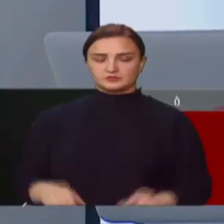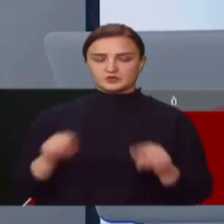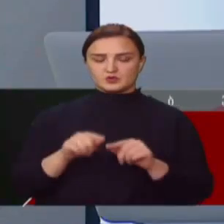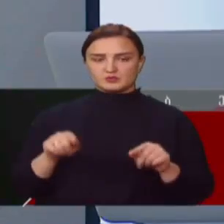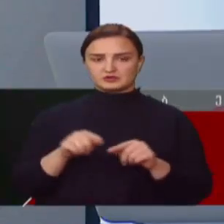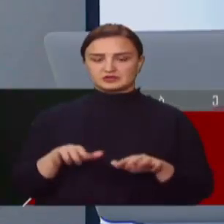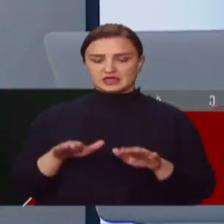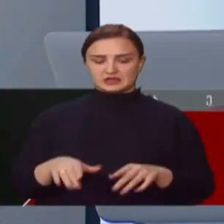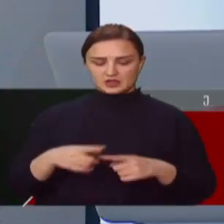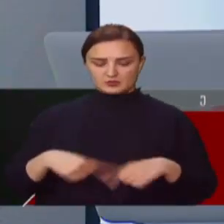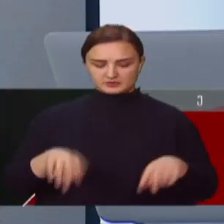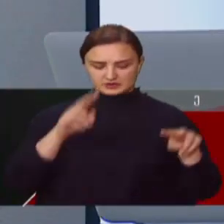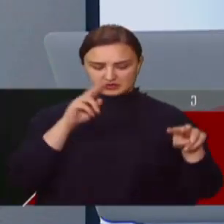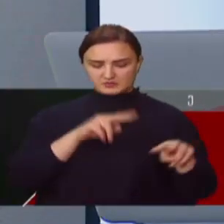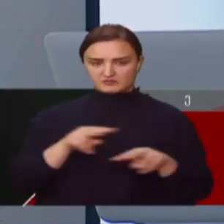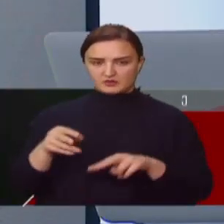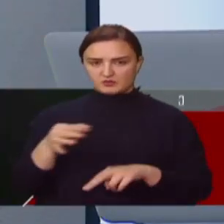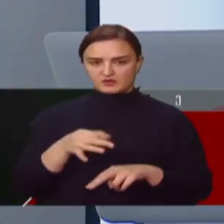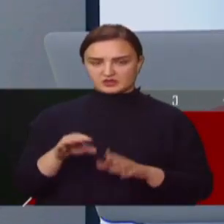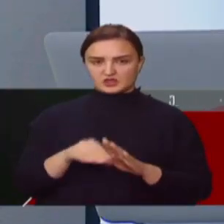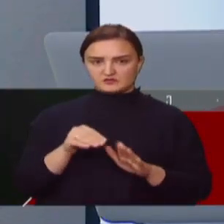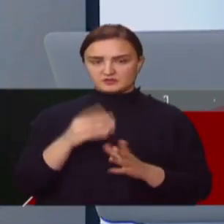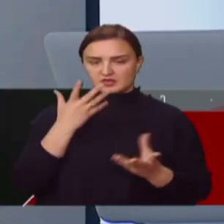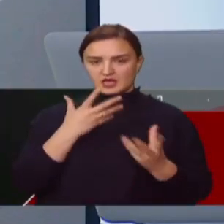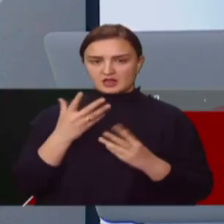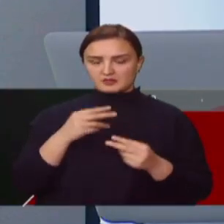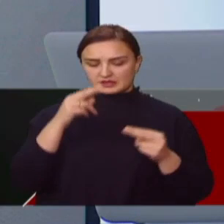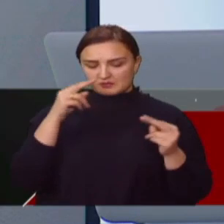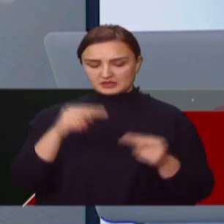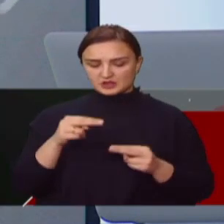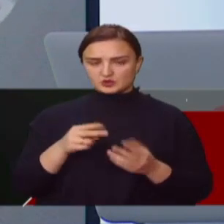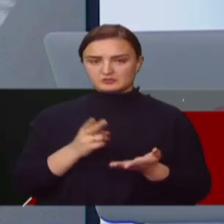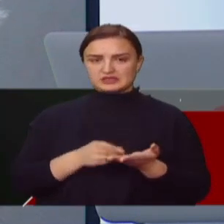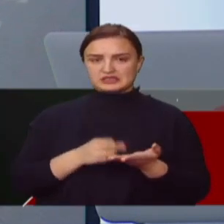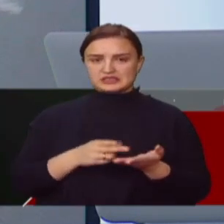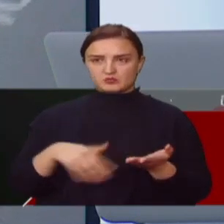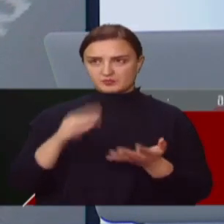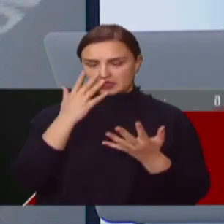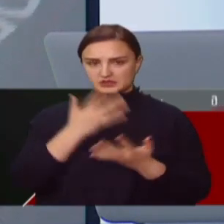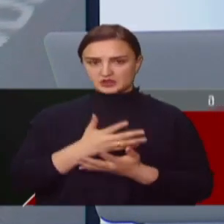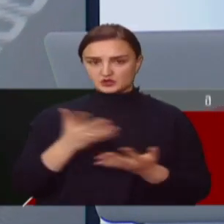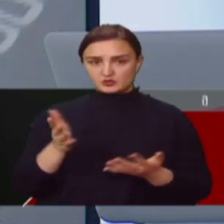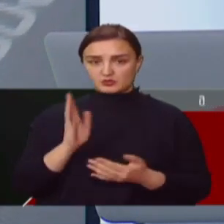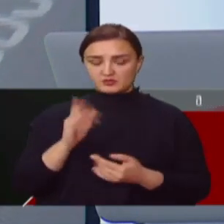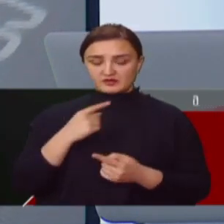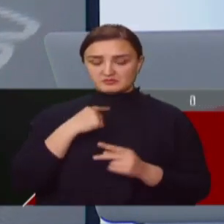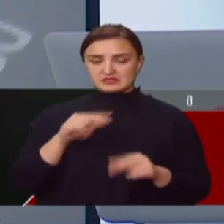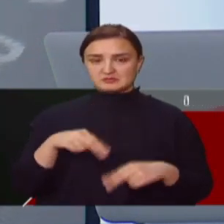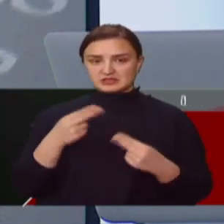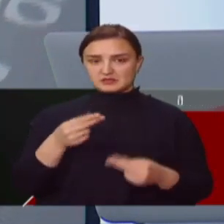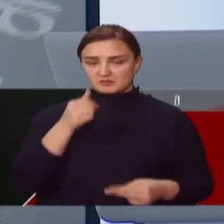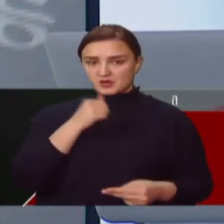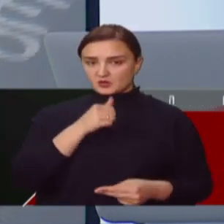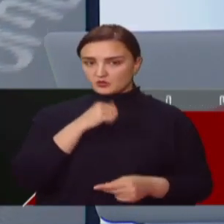Opoziția de adgălăpruvi s-a dăm curăbul organizației arcionăbis gacalbăbis dama dăsturăbelim tkițăbulebăbis casa jarăuba s-a anonseben hmismițăbis